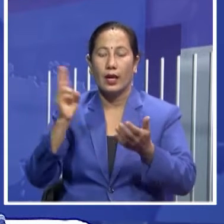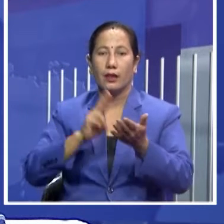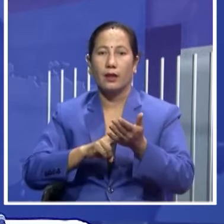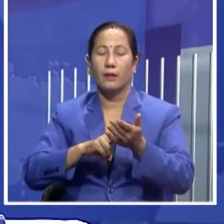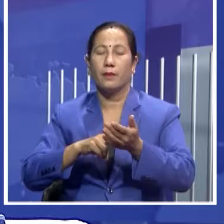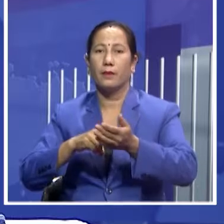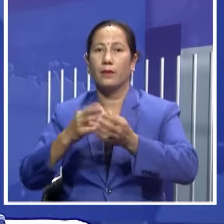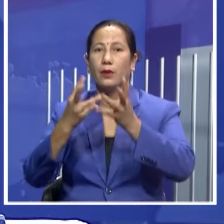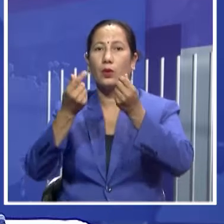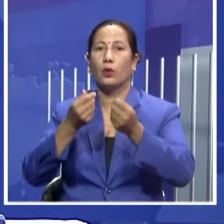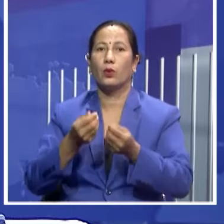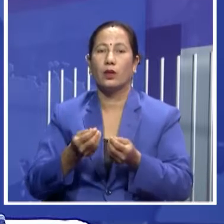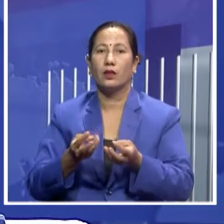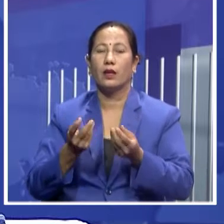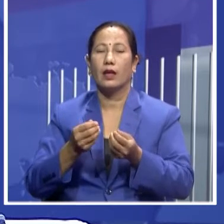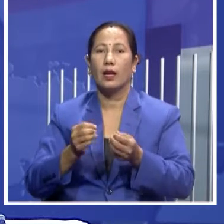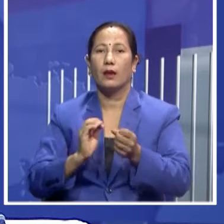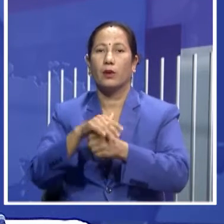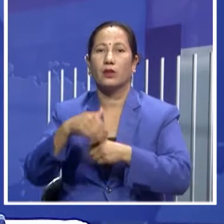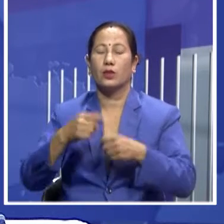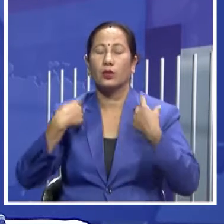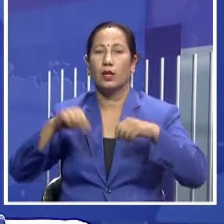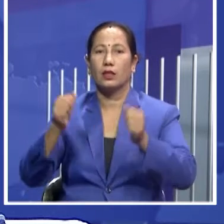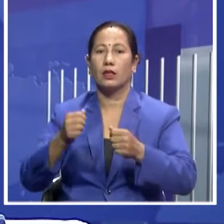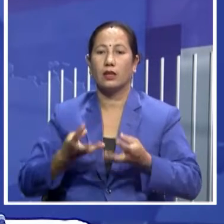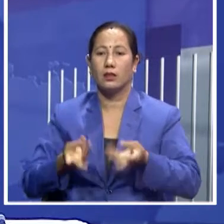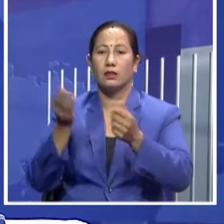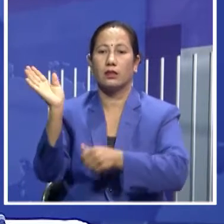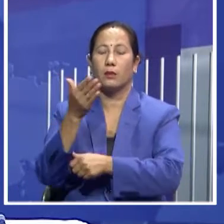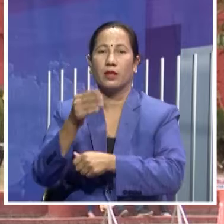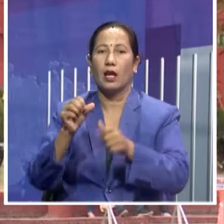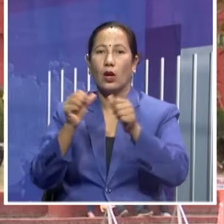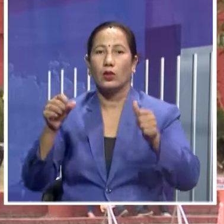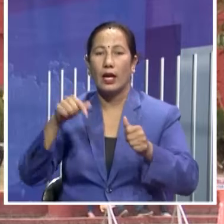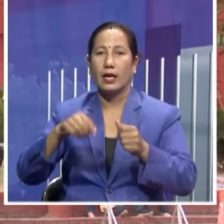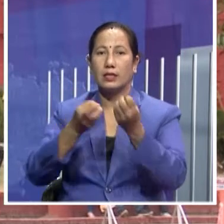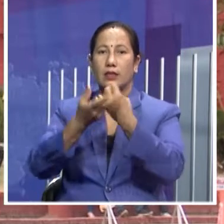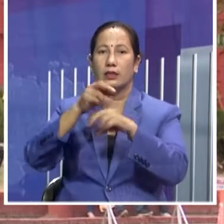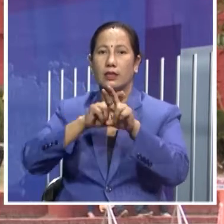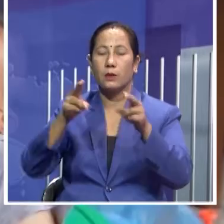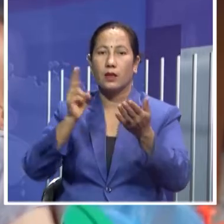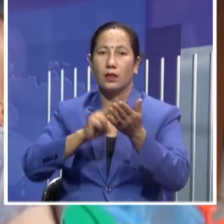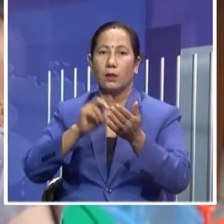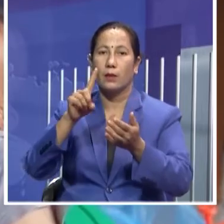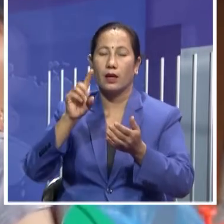भन्दा निको हुनेको संख्या बढिरहेको छ। स्वास्थ्य तथा जनसङ्ख्या मन्त्रालयका अनुसार आज देशभर थप